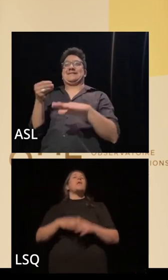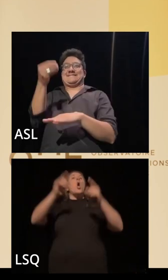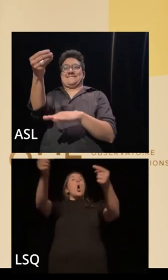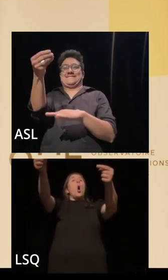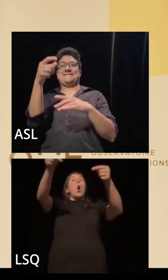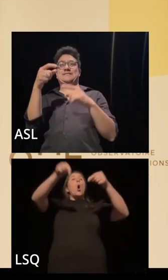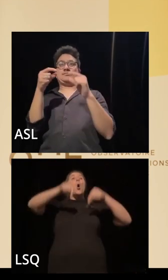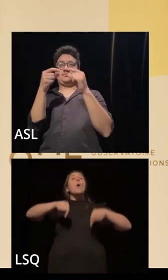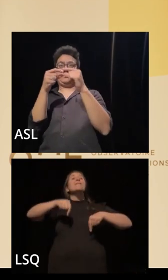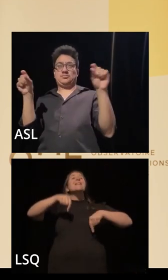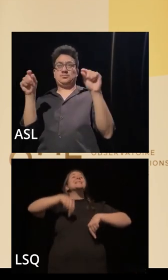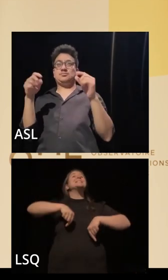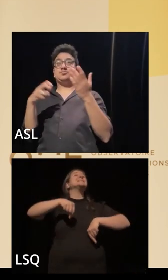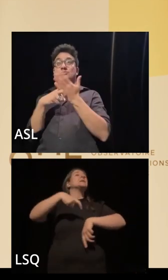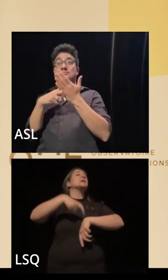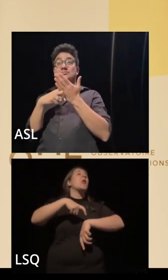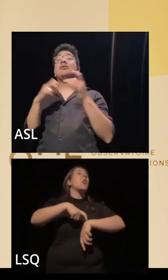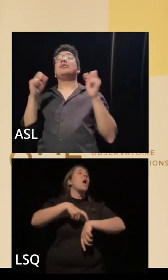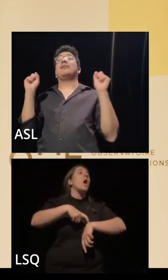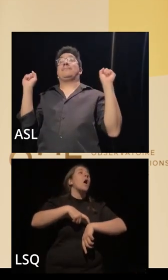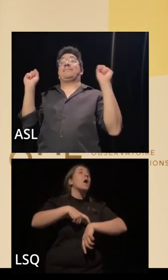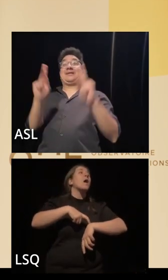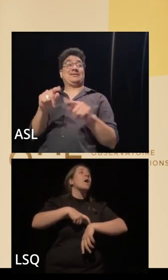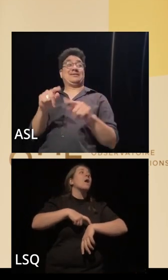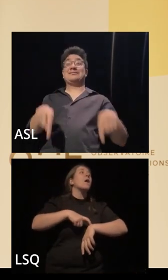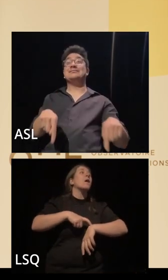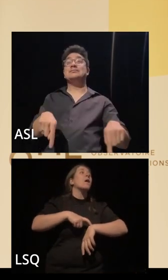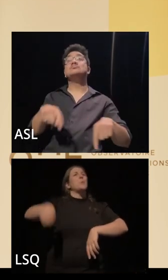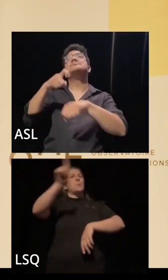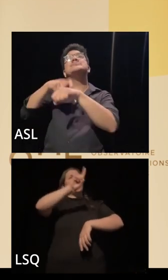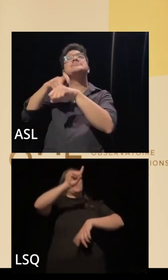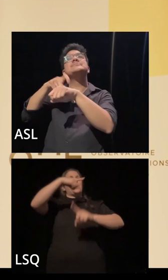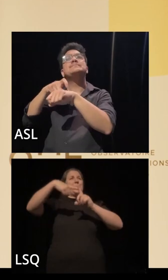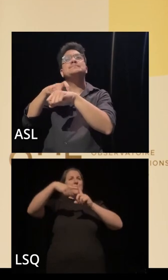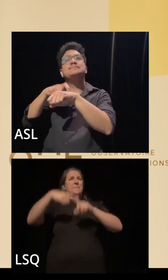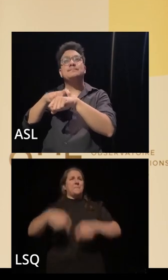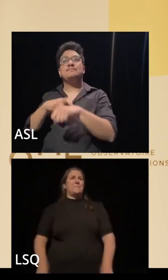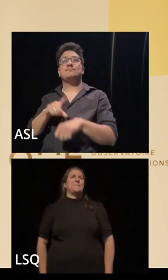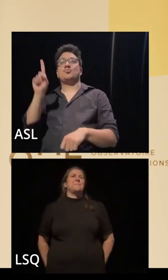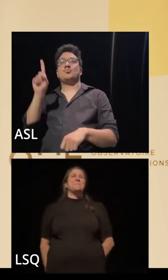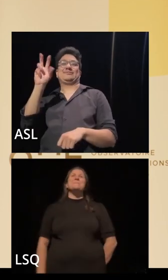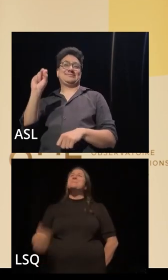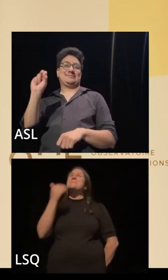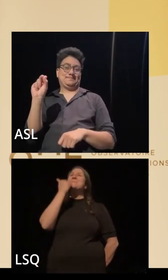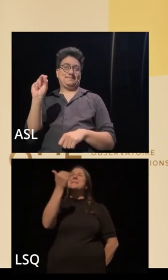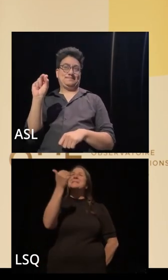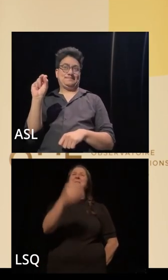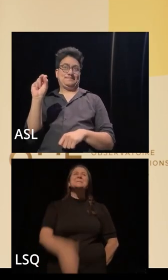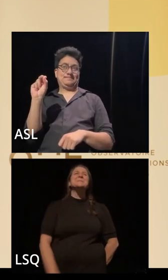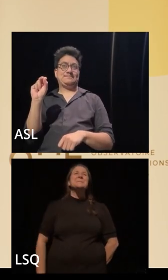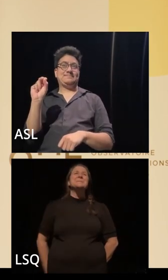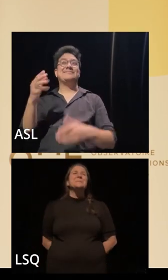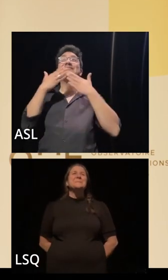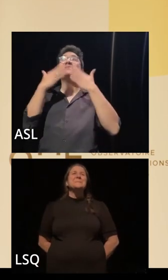revenons en salle à 13h30. Merci.